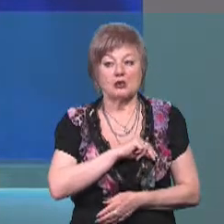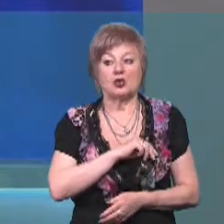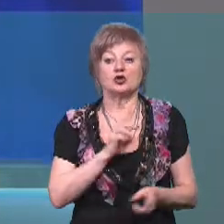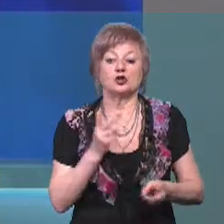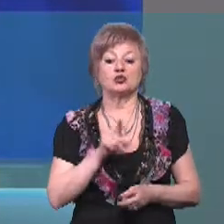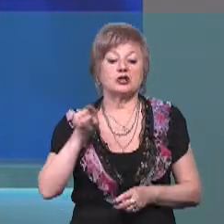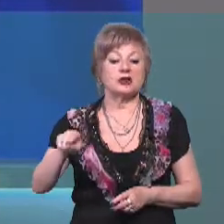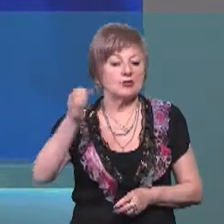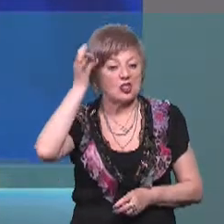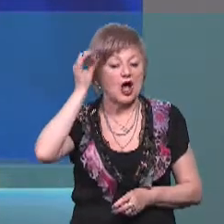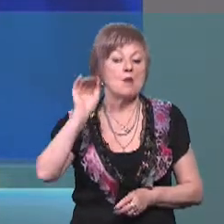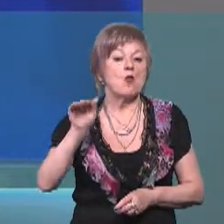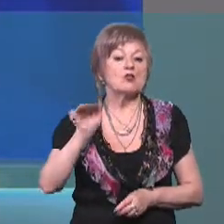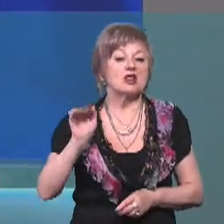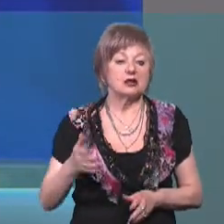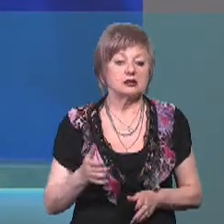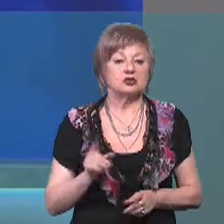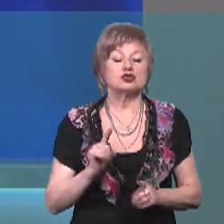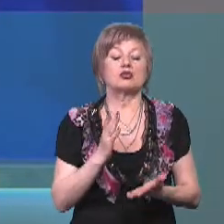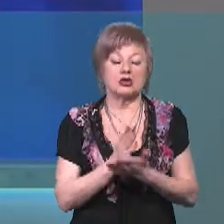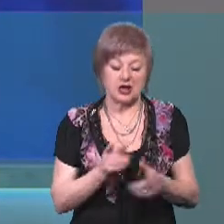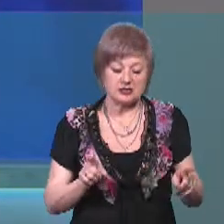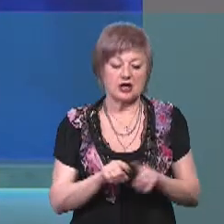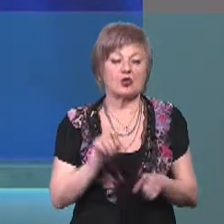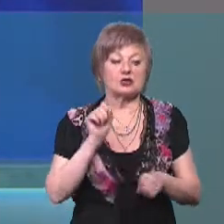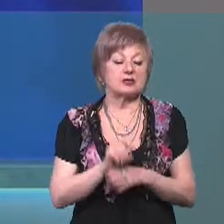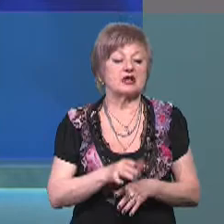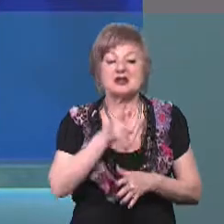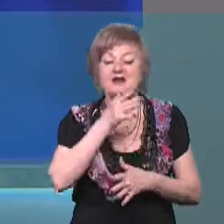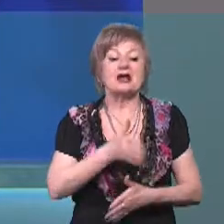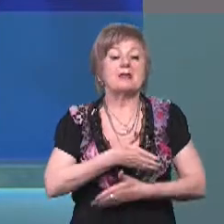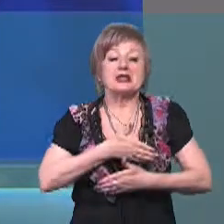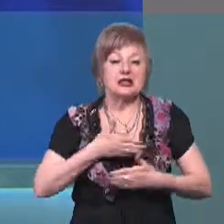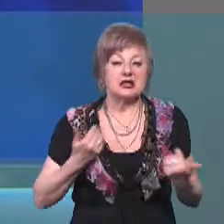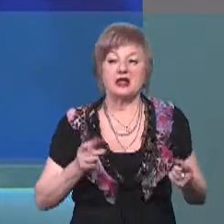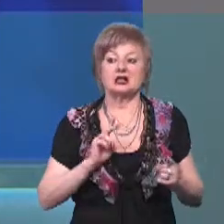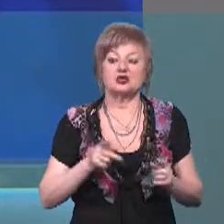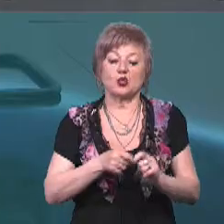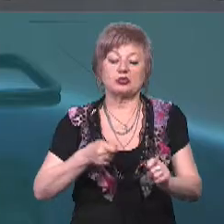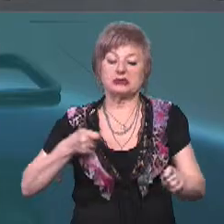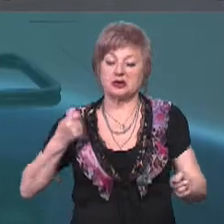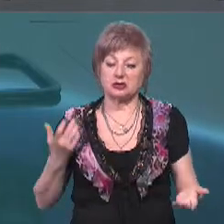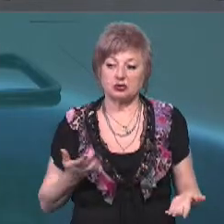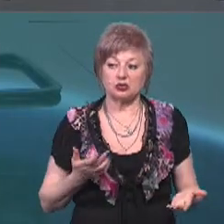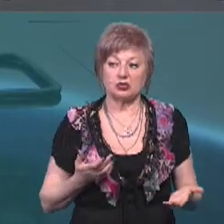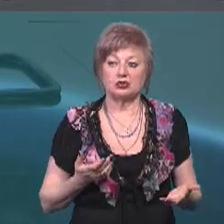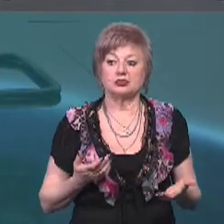їм нагадувати, що є таке завдання, немає часу для того, щоб зволікати, бо це